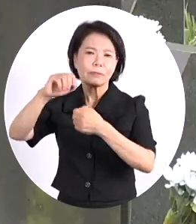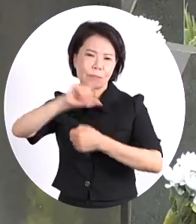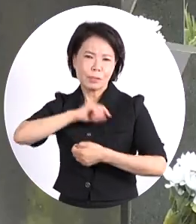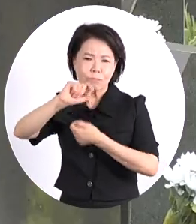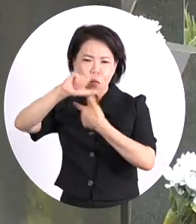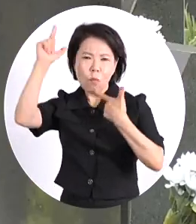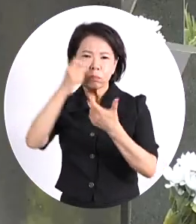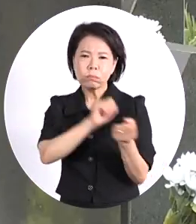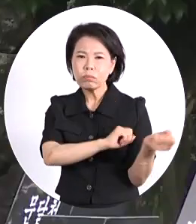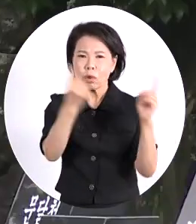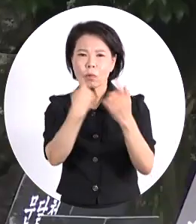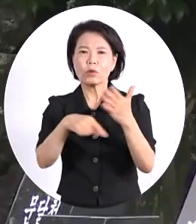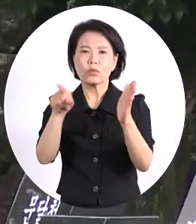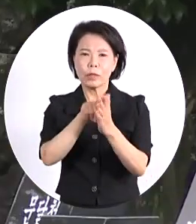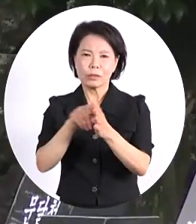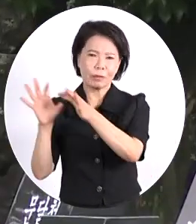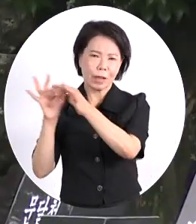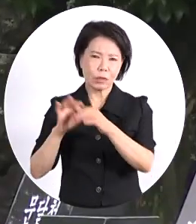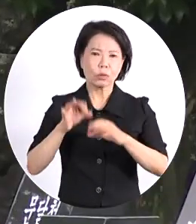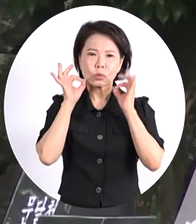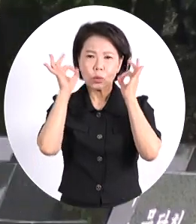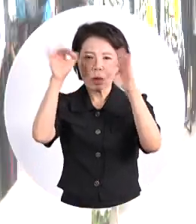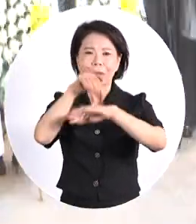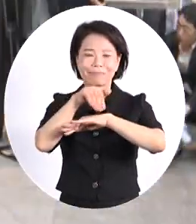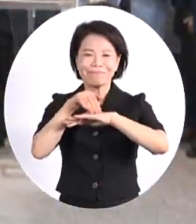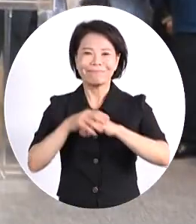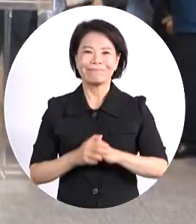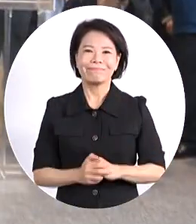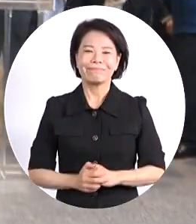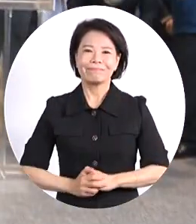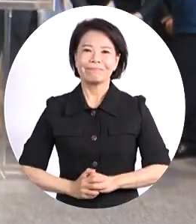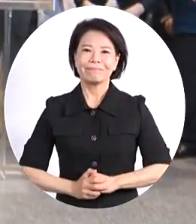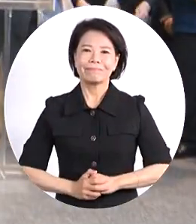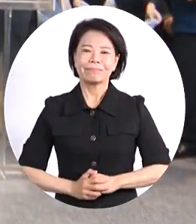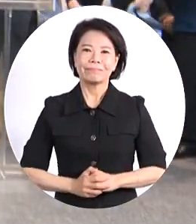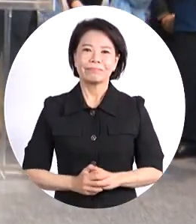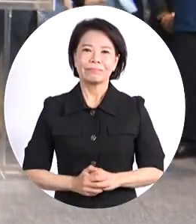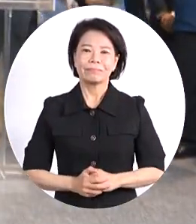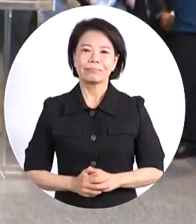회복을 위한 노력을 지속할 방침입니다.